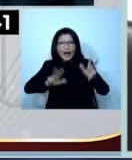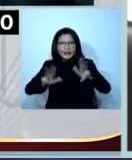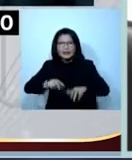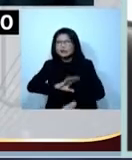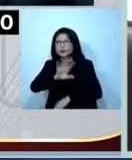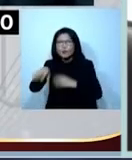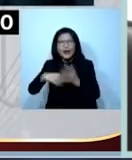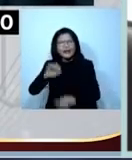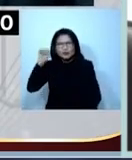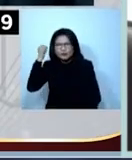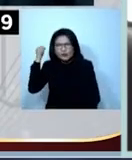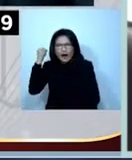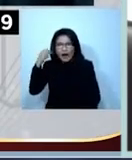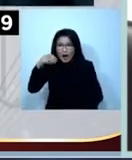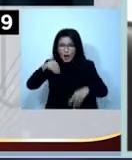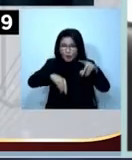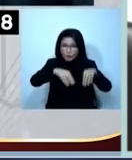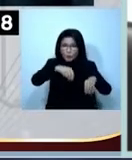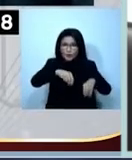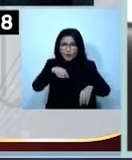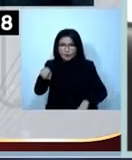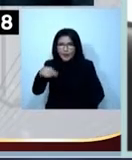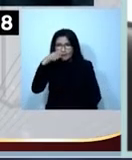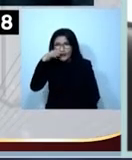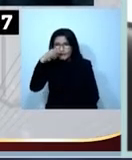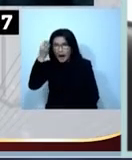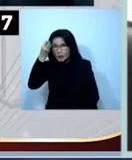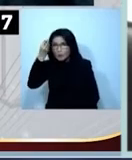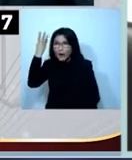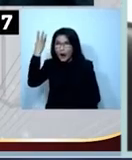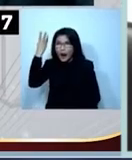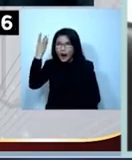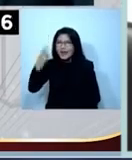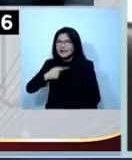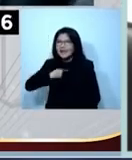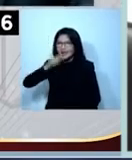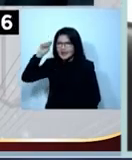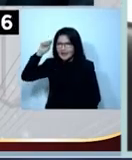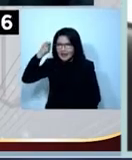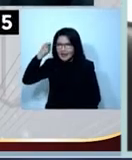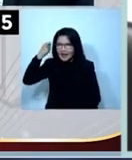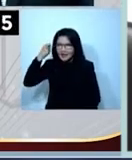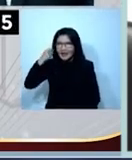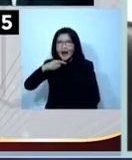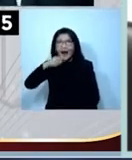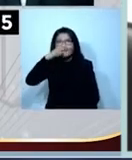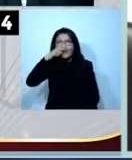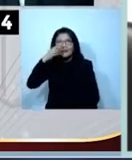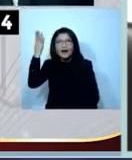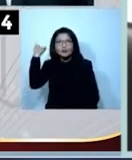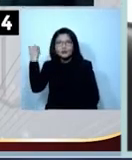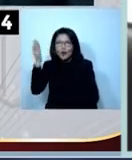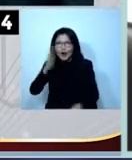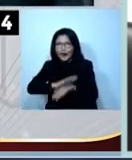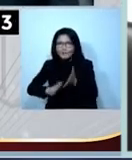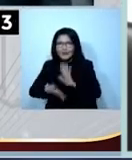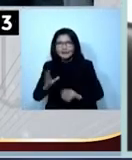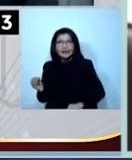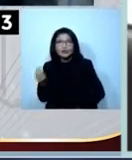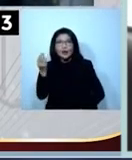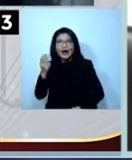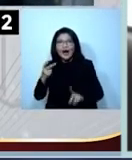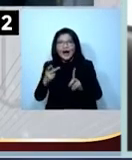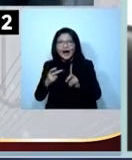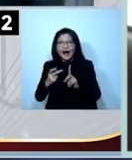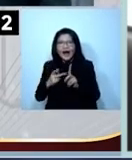dan kedalaman terkait dengan informasi, terkait dengan solusi dan sebagainya, saya kira Mas Ganjar jauh lebih bisa memberikan